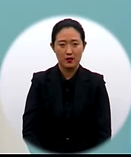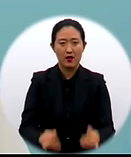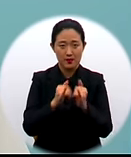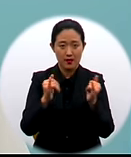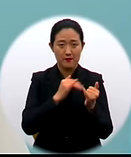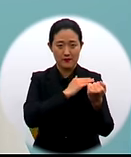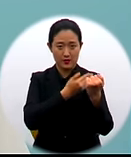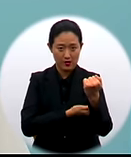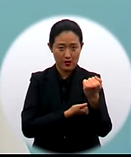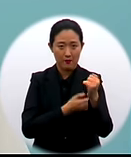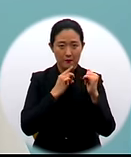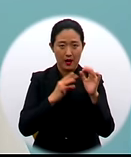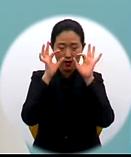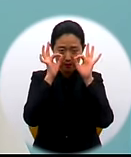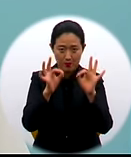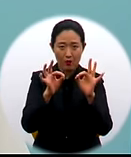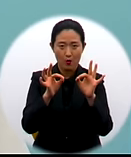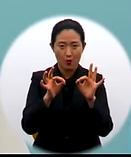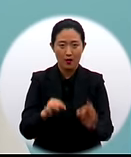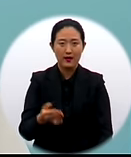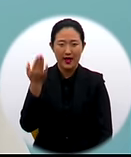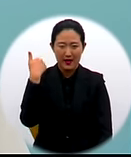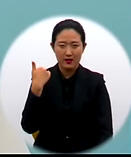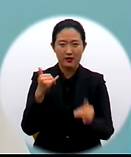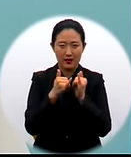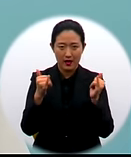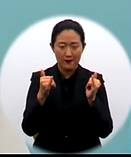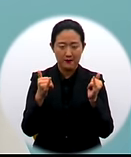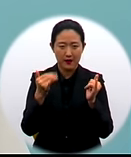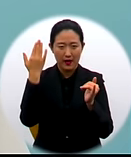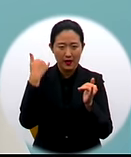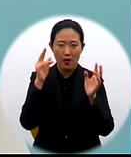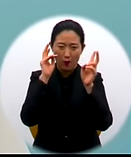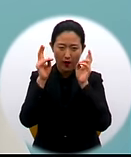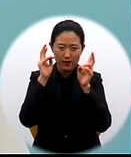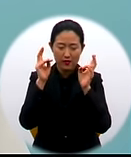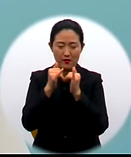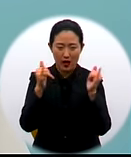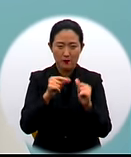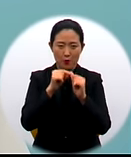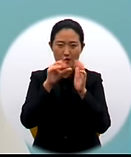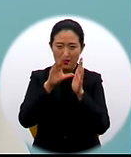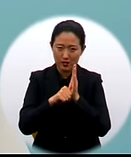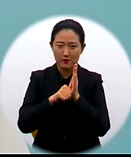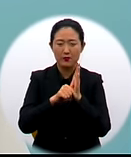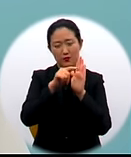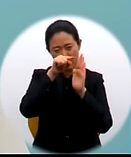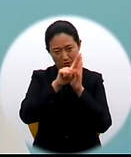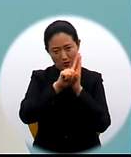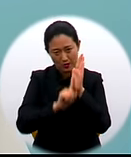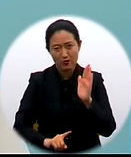앞서 말씀드렸던 직무 역량이 취업시장에서 굉장히 중요해졌습니다. 거의 직무 역량 중심으로만 사람을 뽑는다고